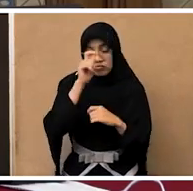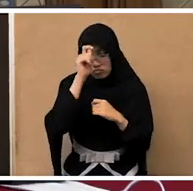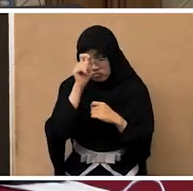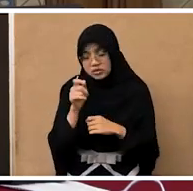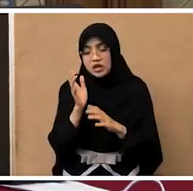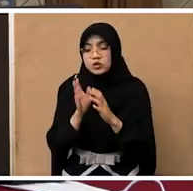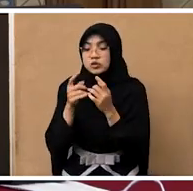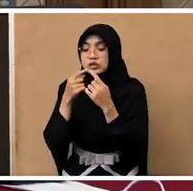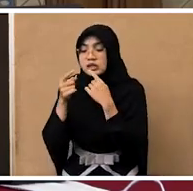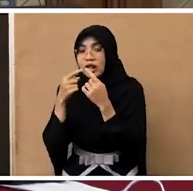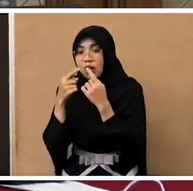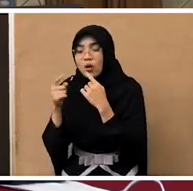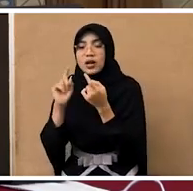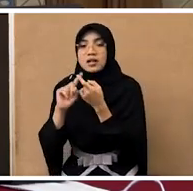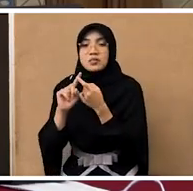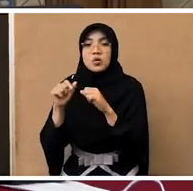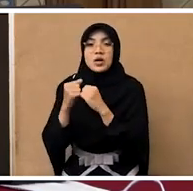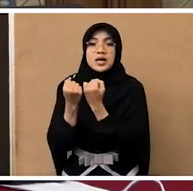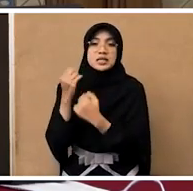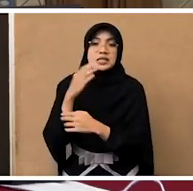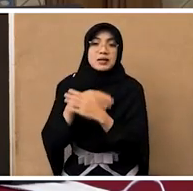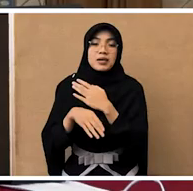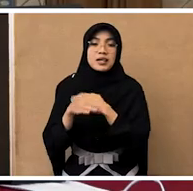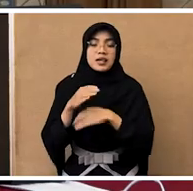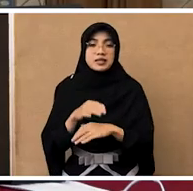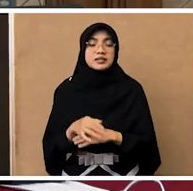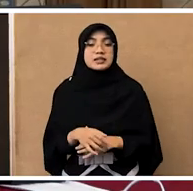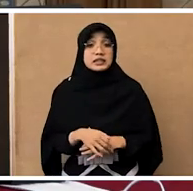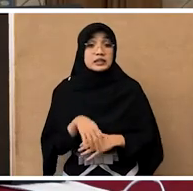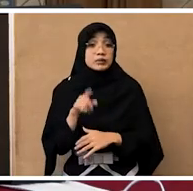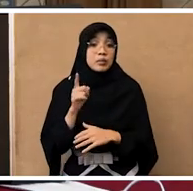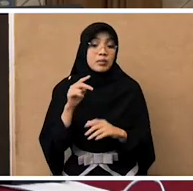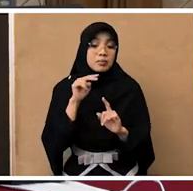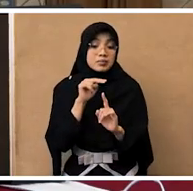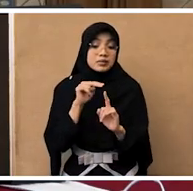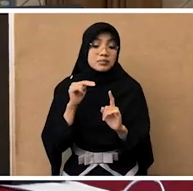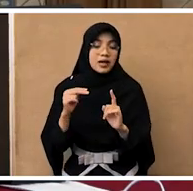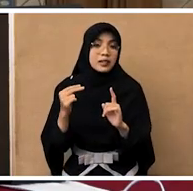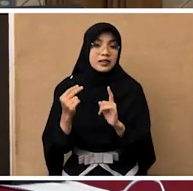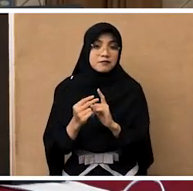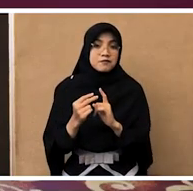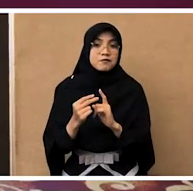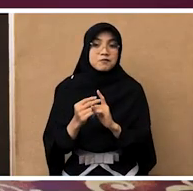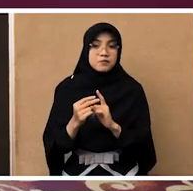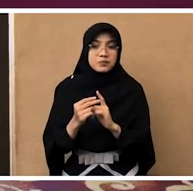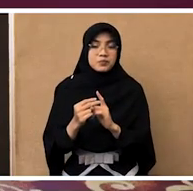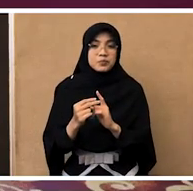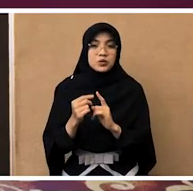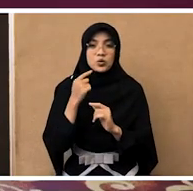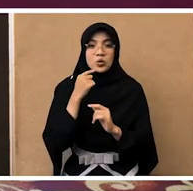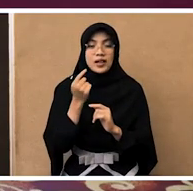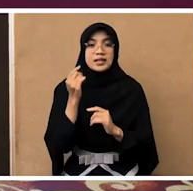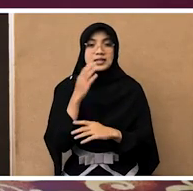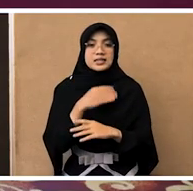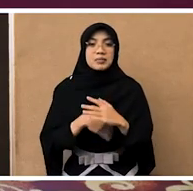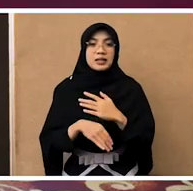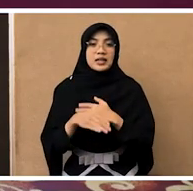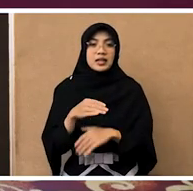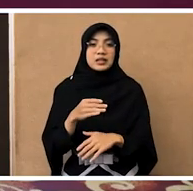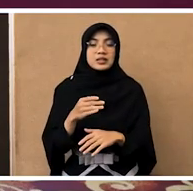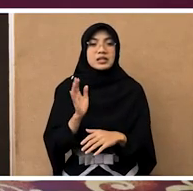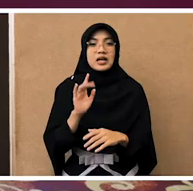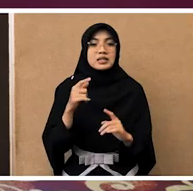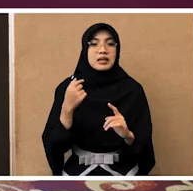berdialog langsung lah dengan teman-teman organisasi pencairan disabilitas Karena perspektif terkait disabilitas ini